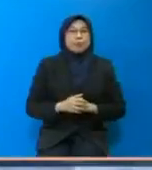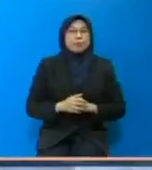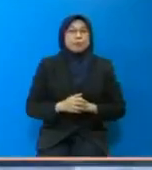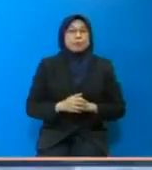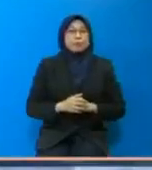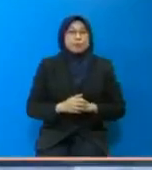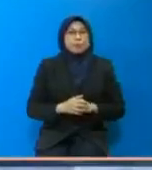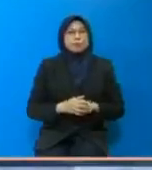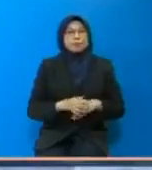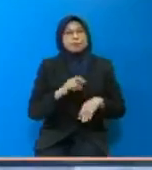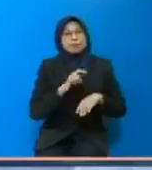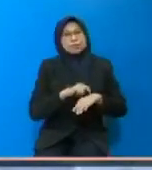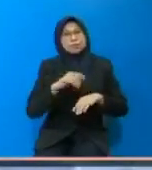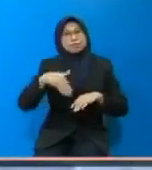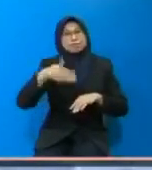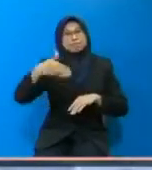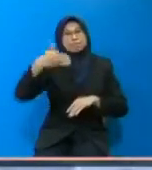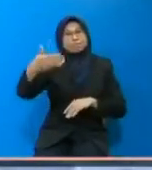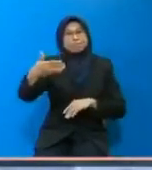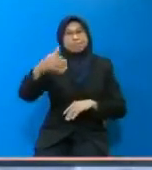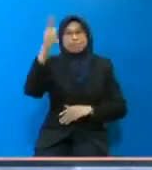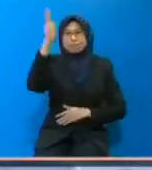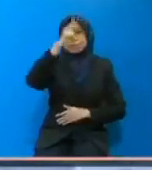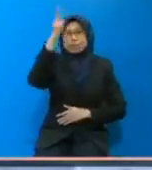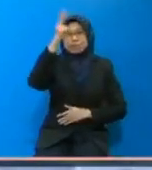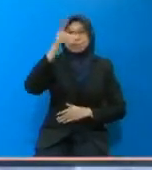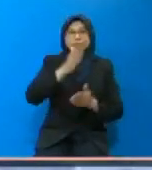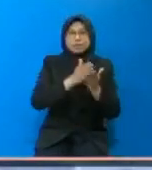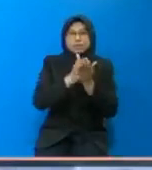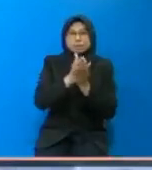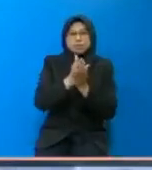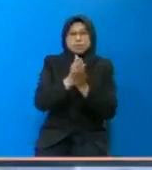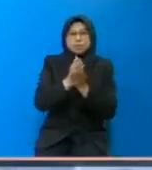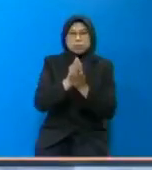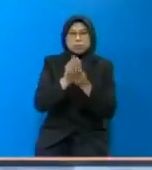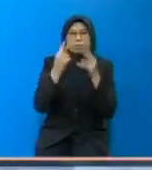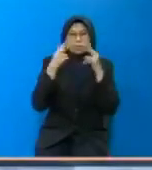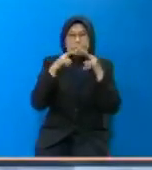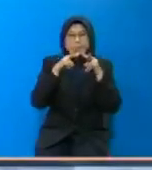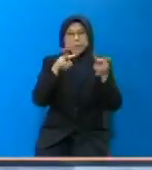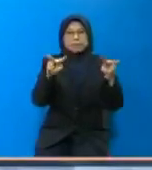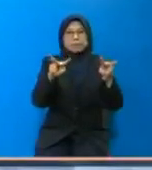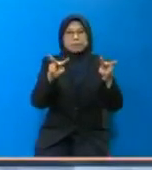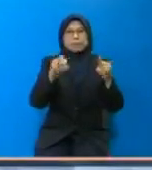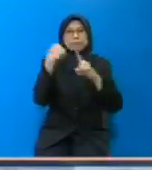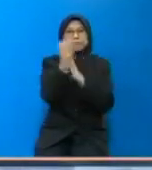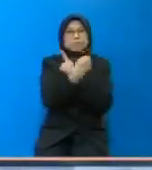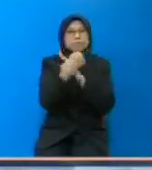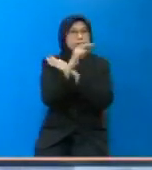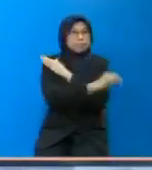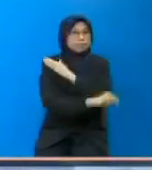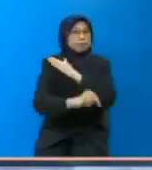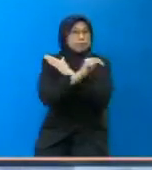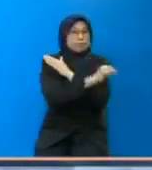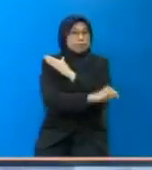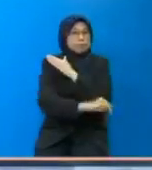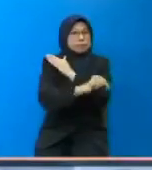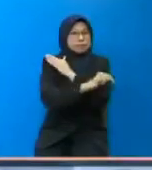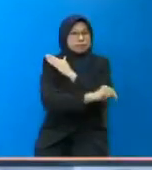Dari semasa ke semasa, kerajaan akan terus memantau keadaan di setiap negeri dengan